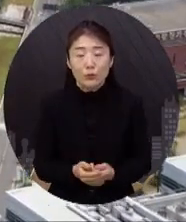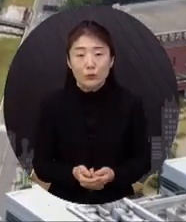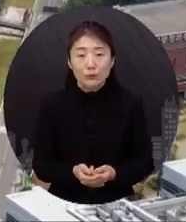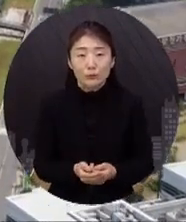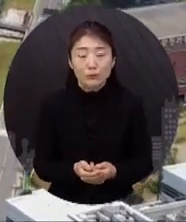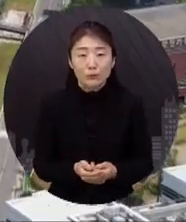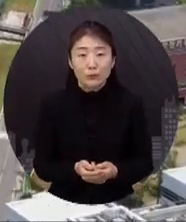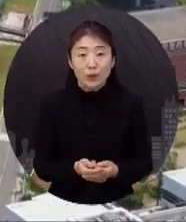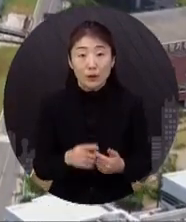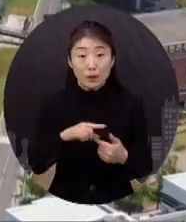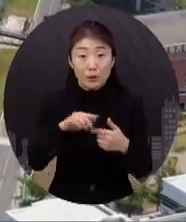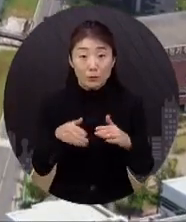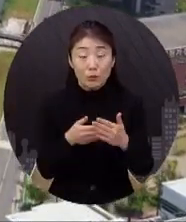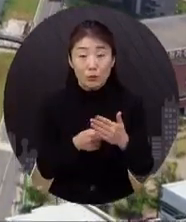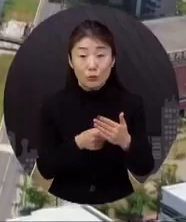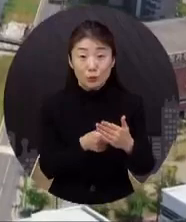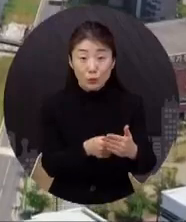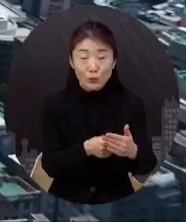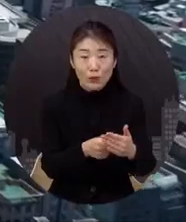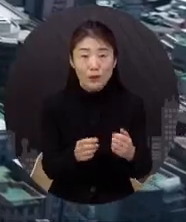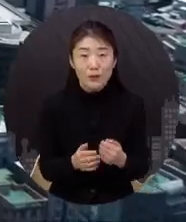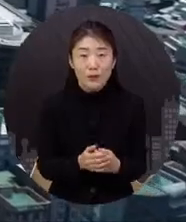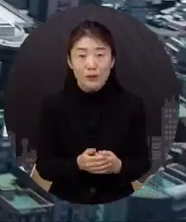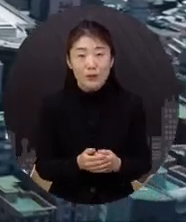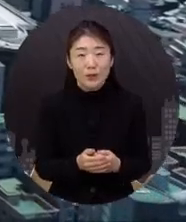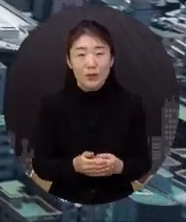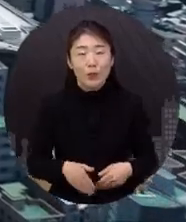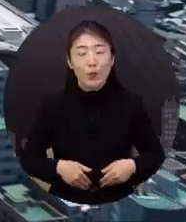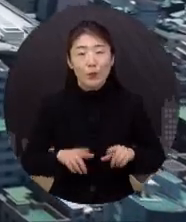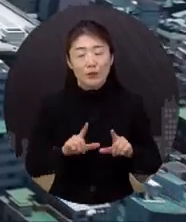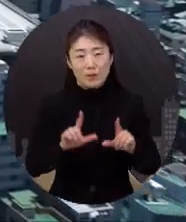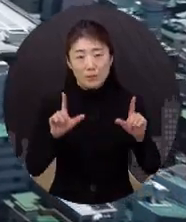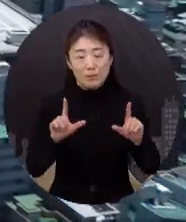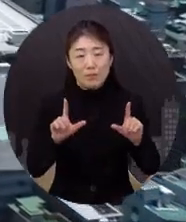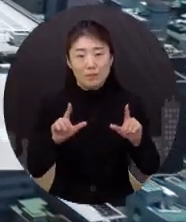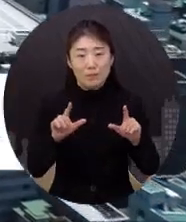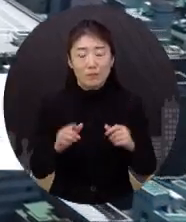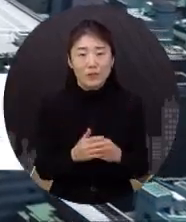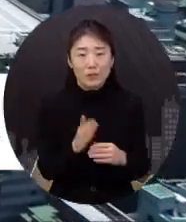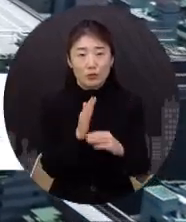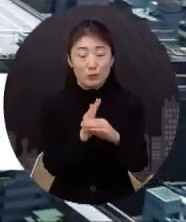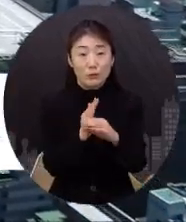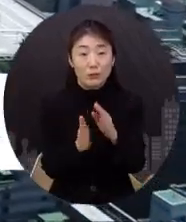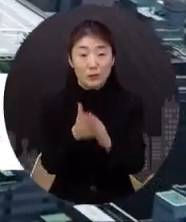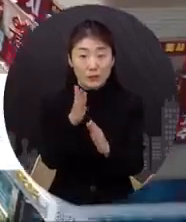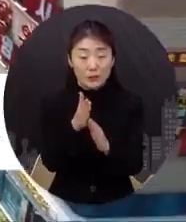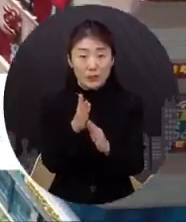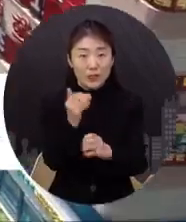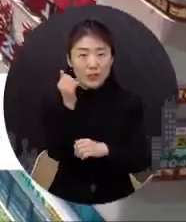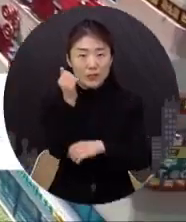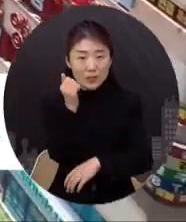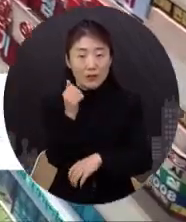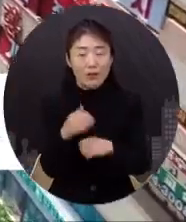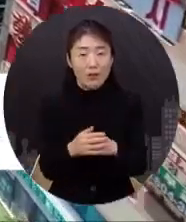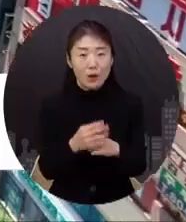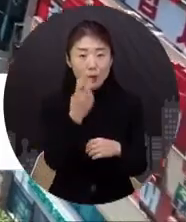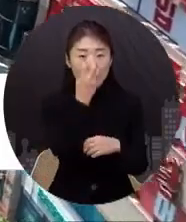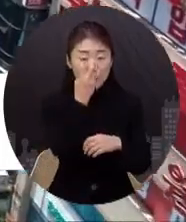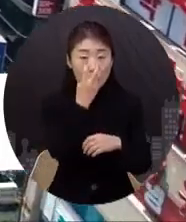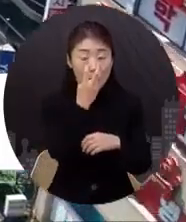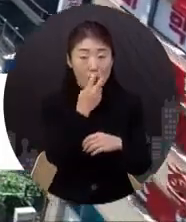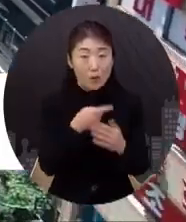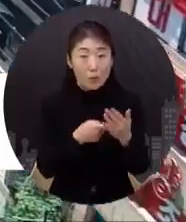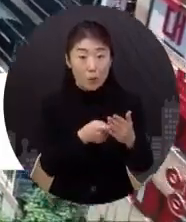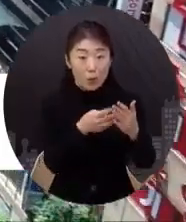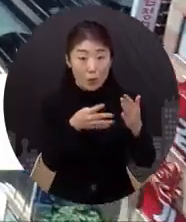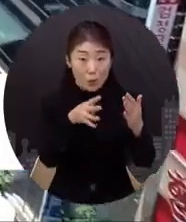경상남도가 추진 중인 동남권 메가시티 밑그림도 나왔습니다. 동남권 발전계획 2차 용역 보고서 안에는